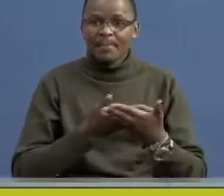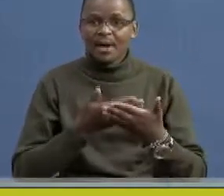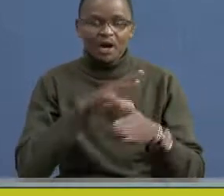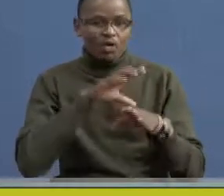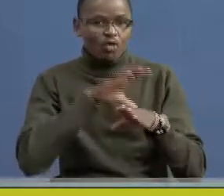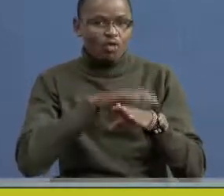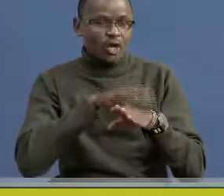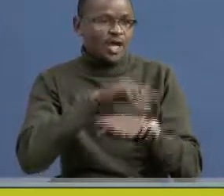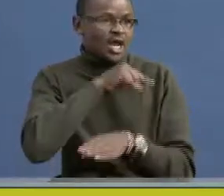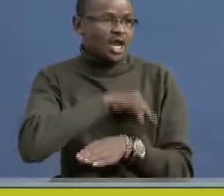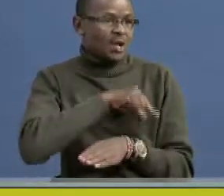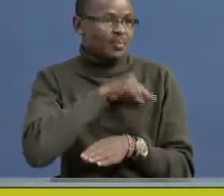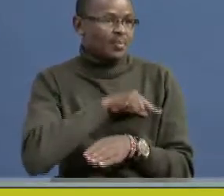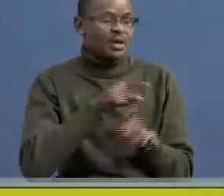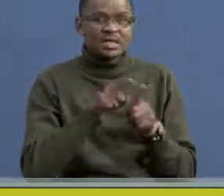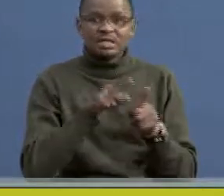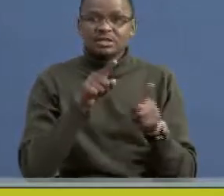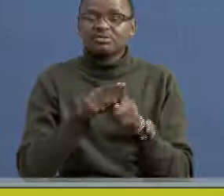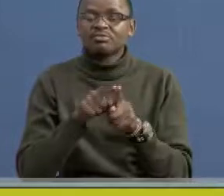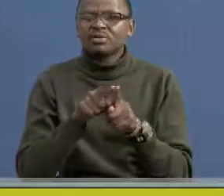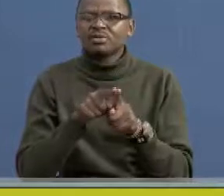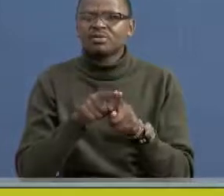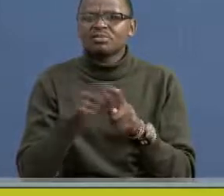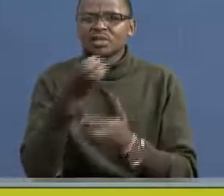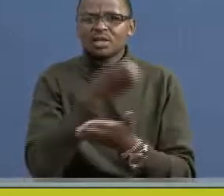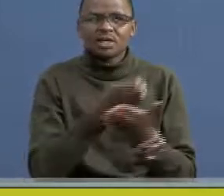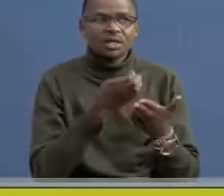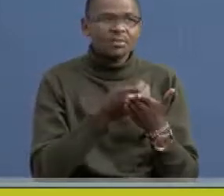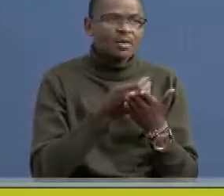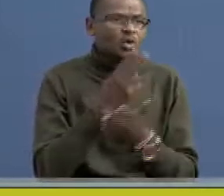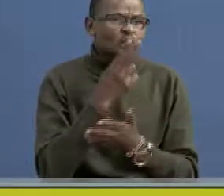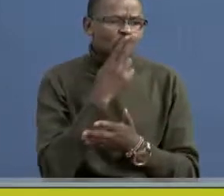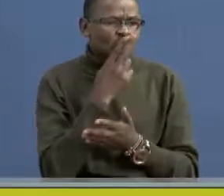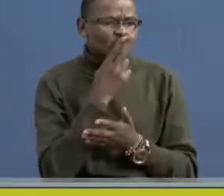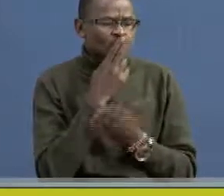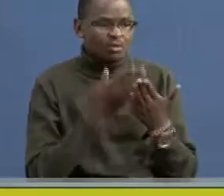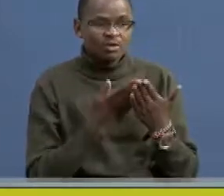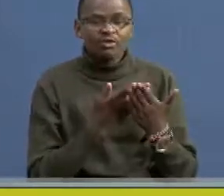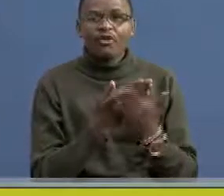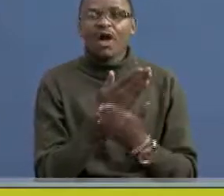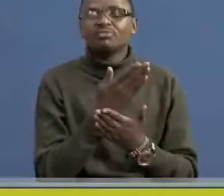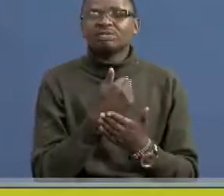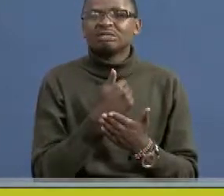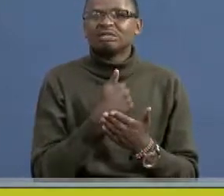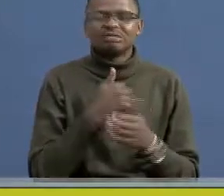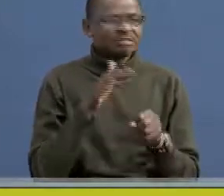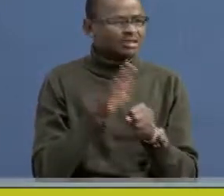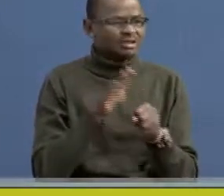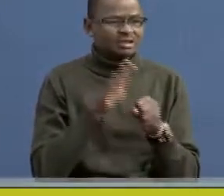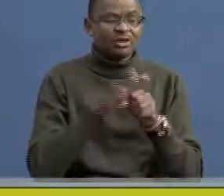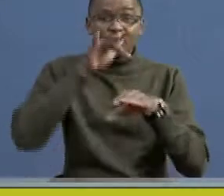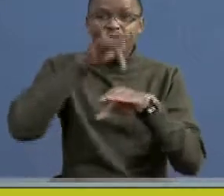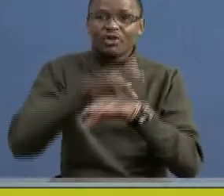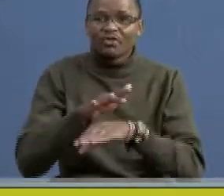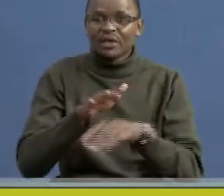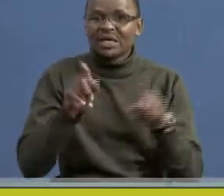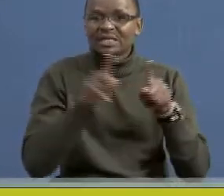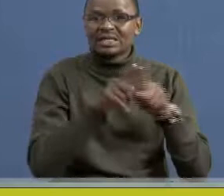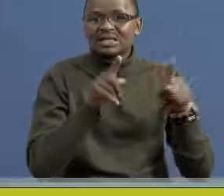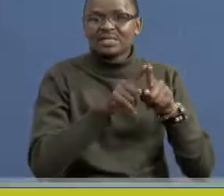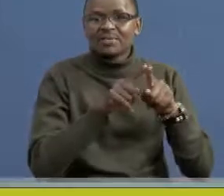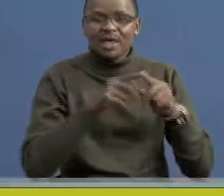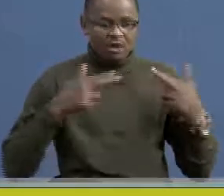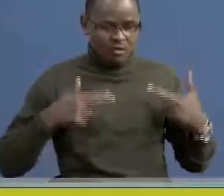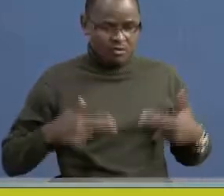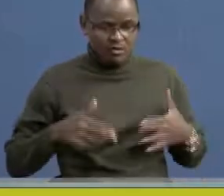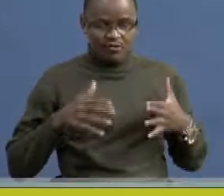faida utawala kila sekta ya uchumi. Sigara imedhibitishwa kuwa na madhara si haba kwa jamii na kwa afya